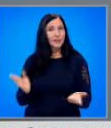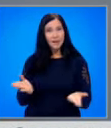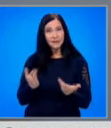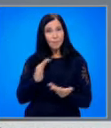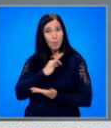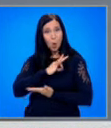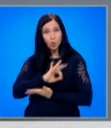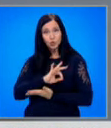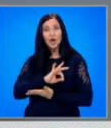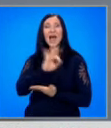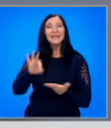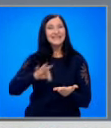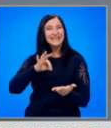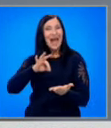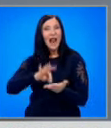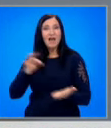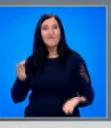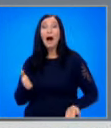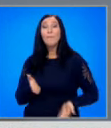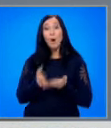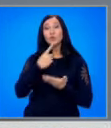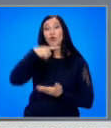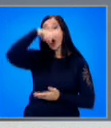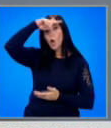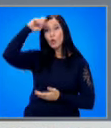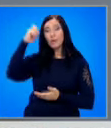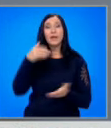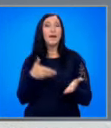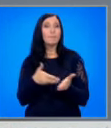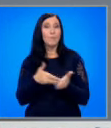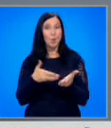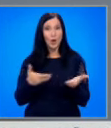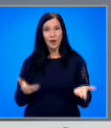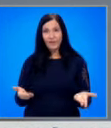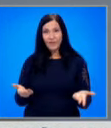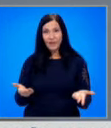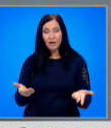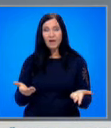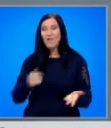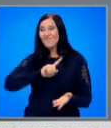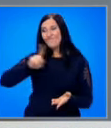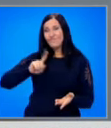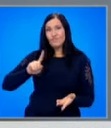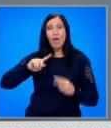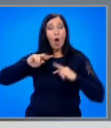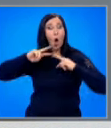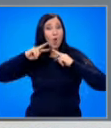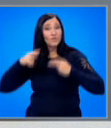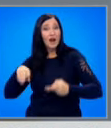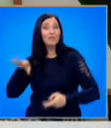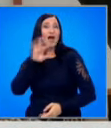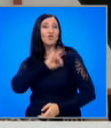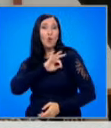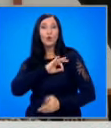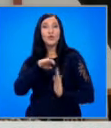получили целева помощ за отопление поради неотговаряне на доходните